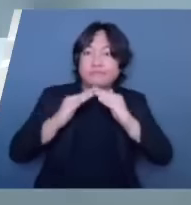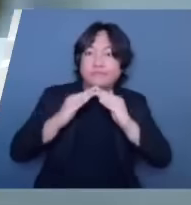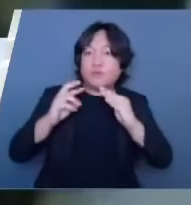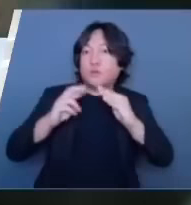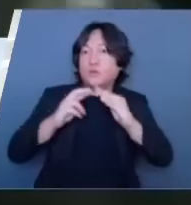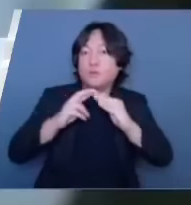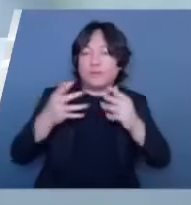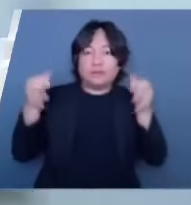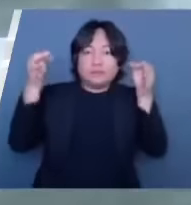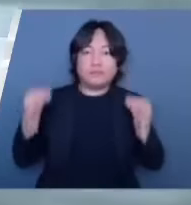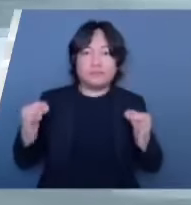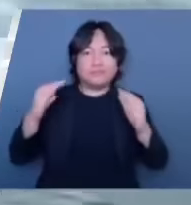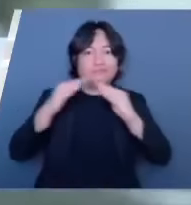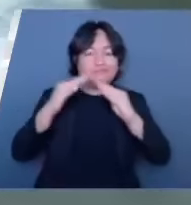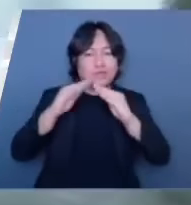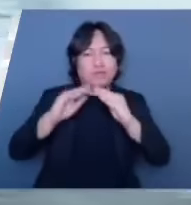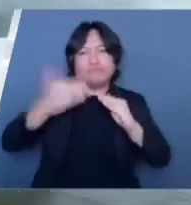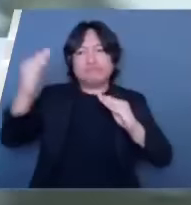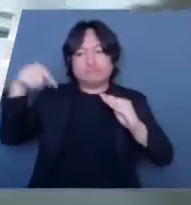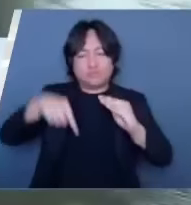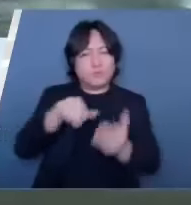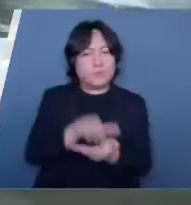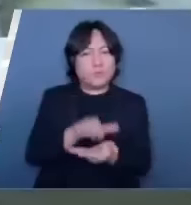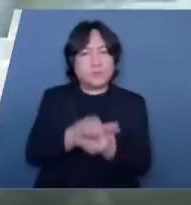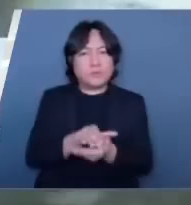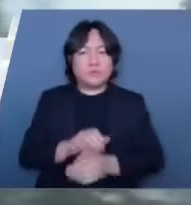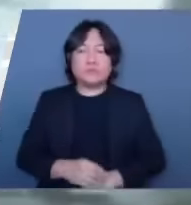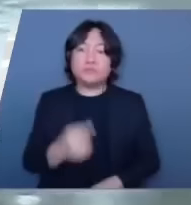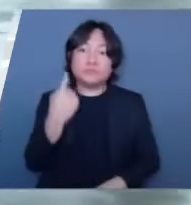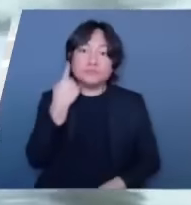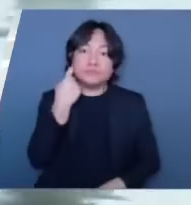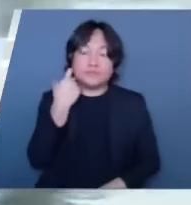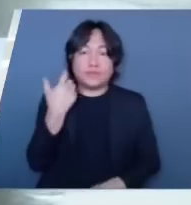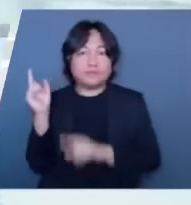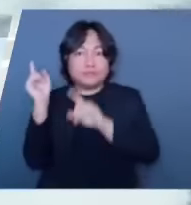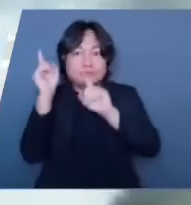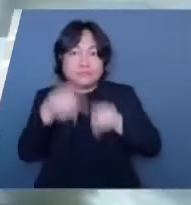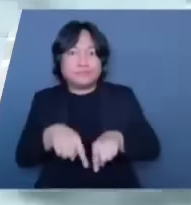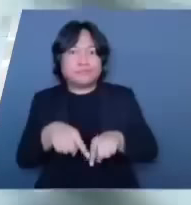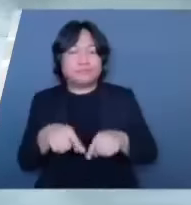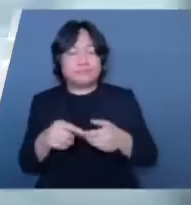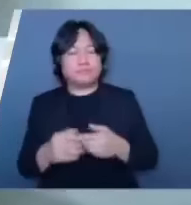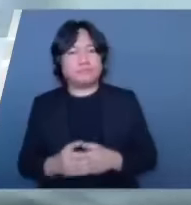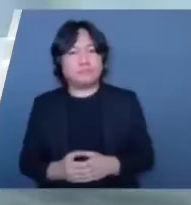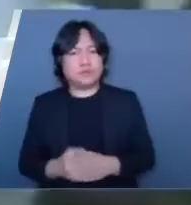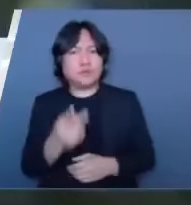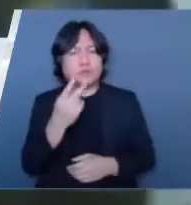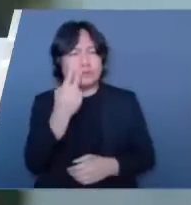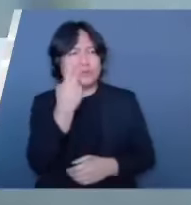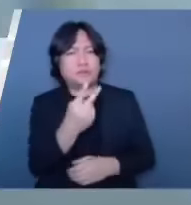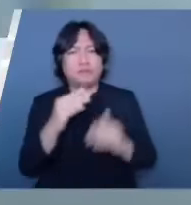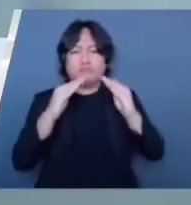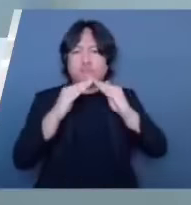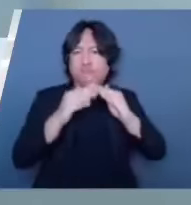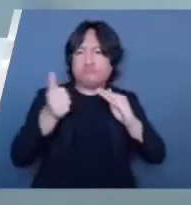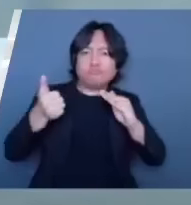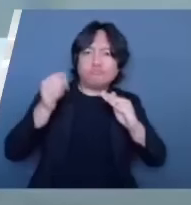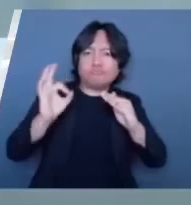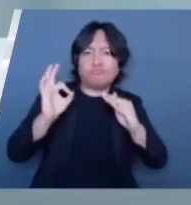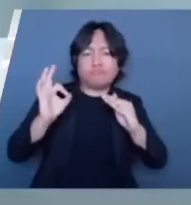ng Kasiguran Central School. Kanina, bago kami sumulong dito, ay buo pa yan. Pati yung mga ilang upuan